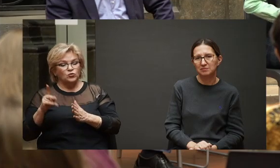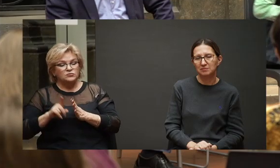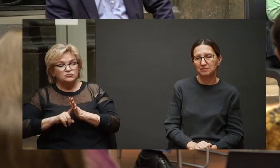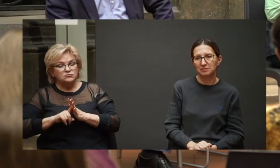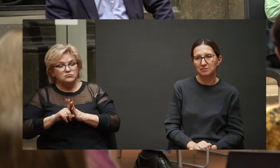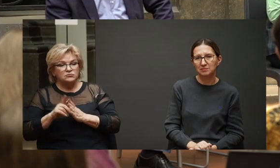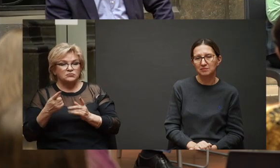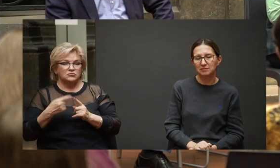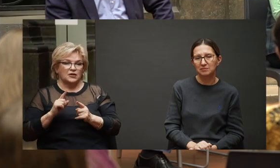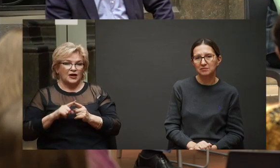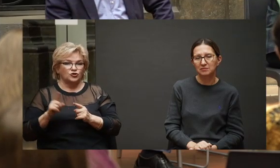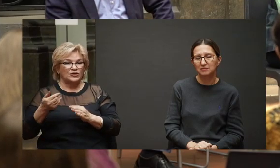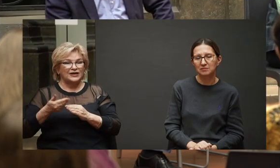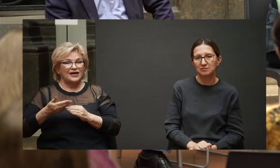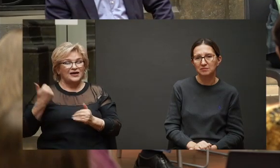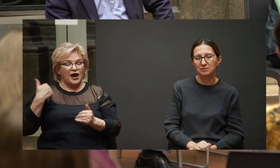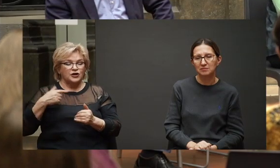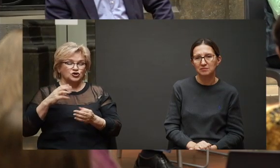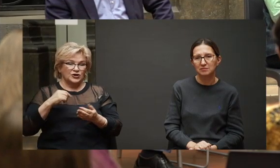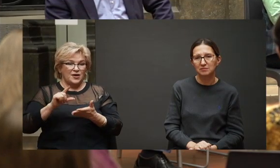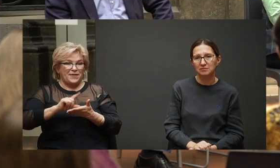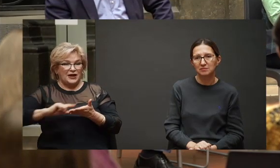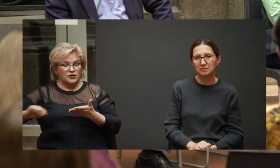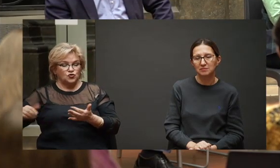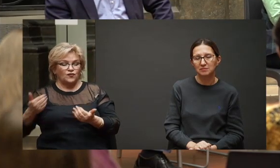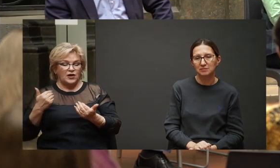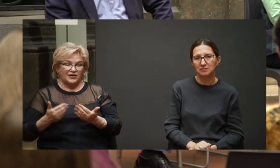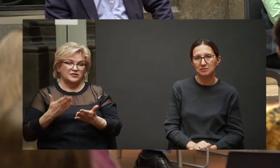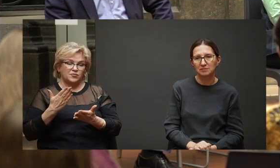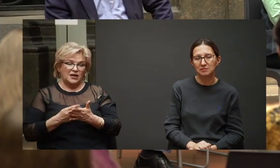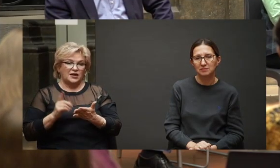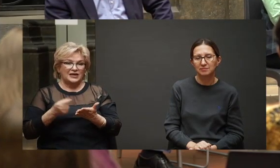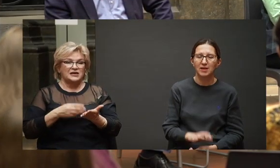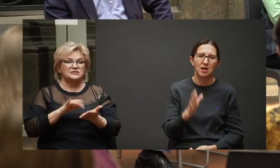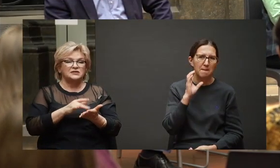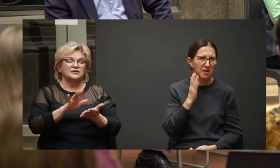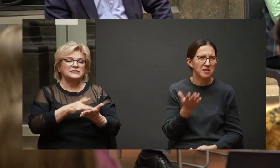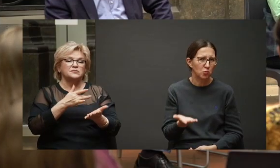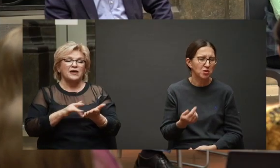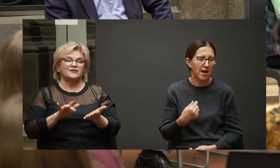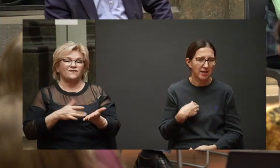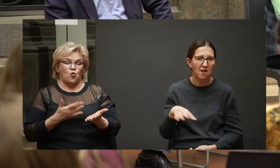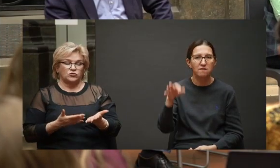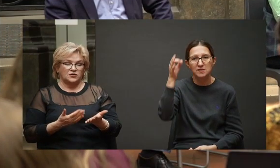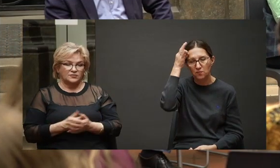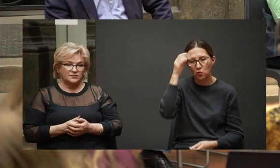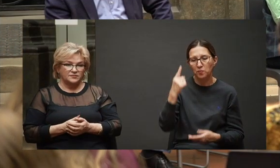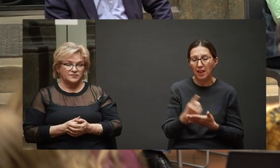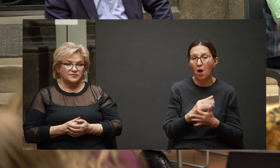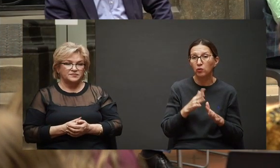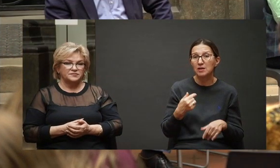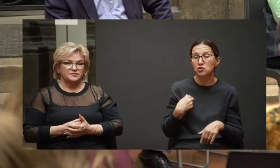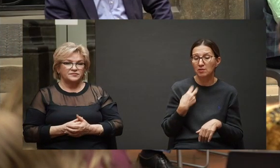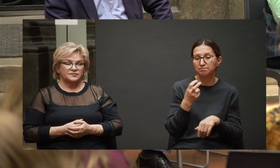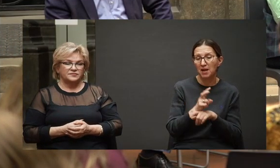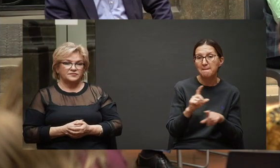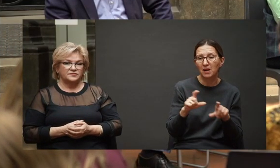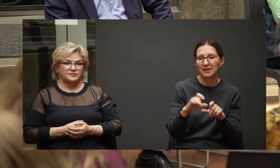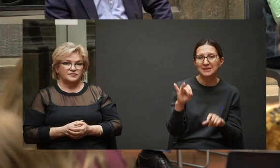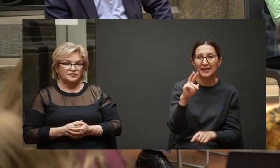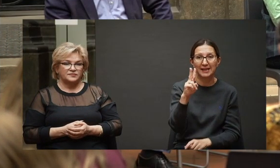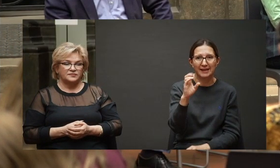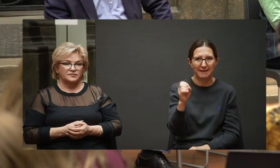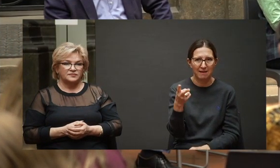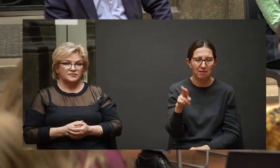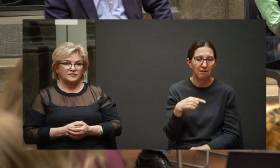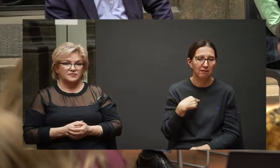начинающий, который где раньше перерисовывали, теперь есть смартфон. Слушайте, а я вспомнила, как однажды я была в магазине IKEA, и